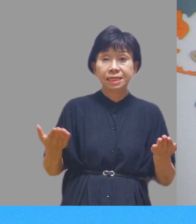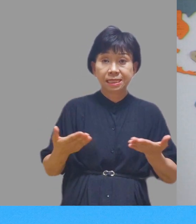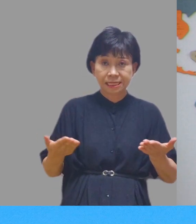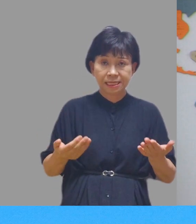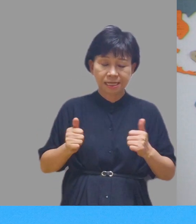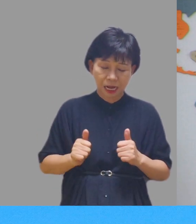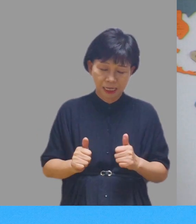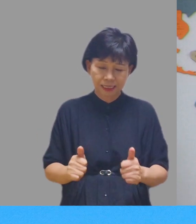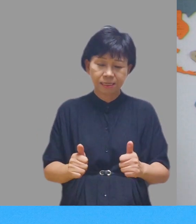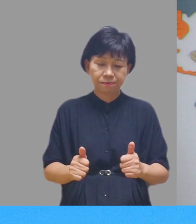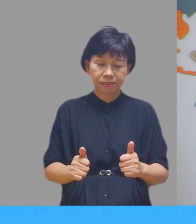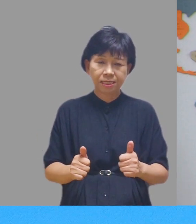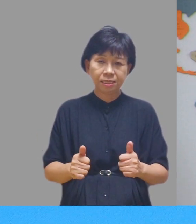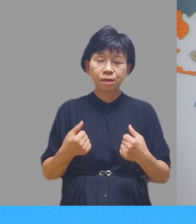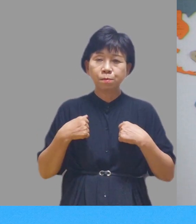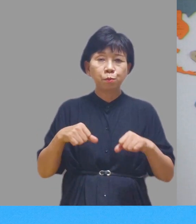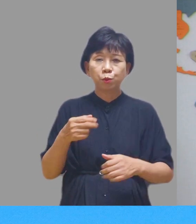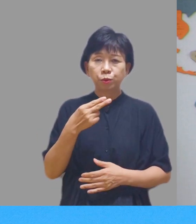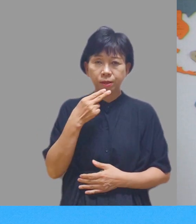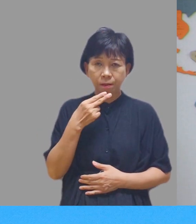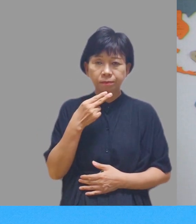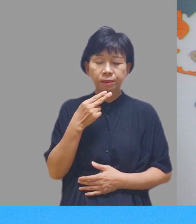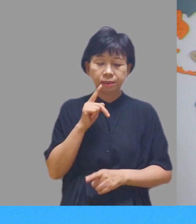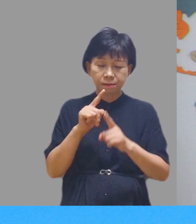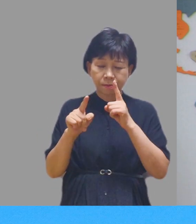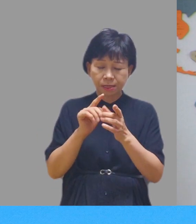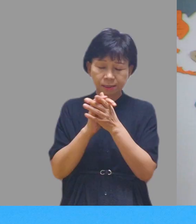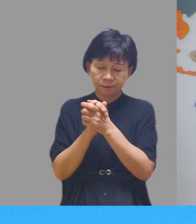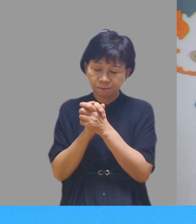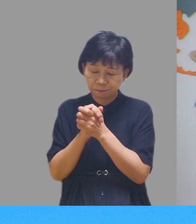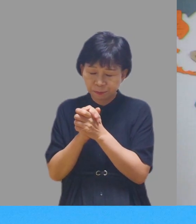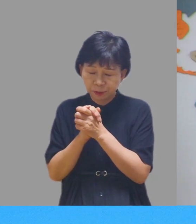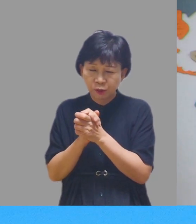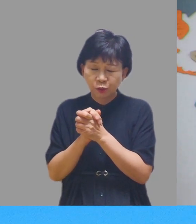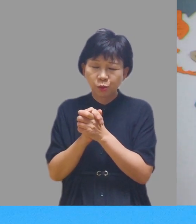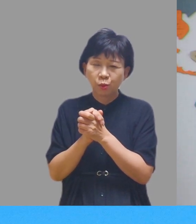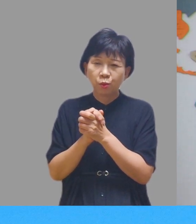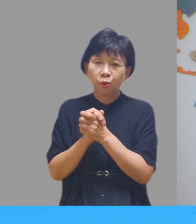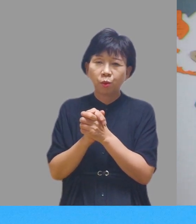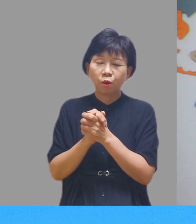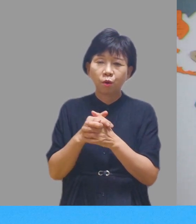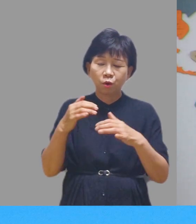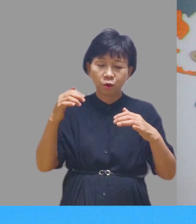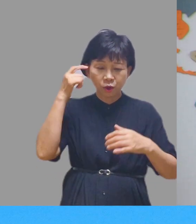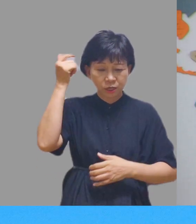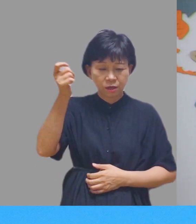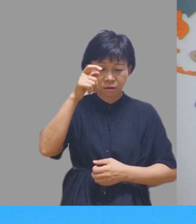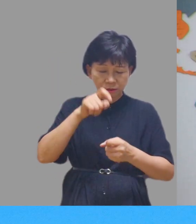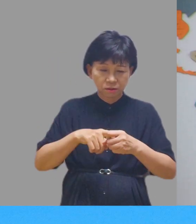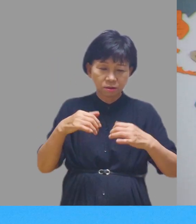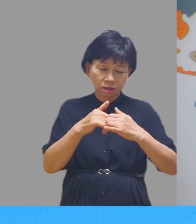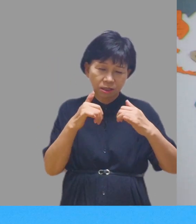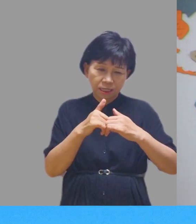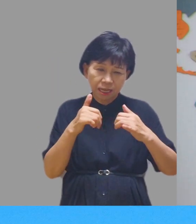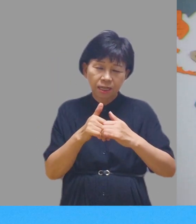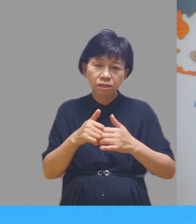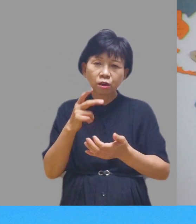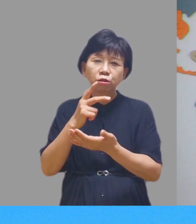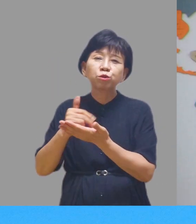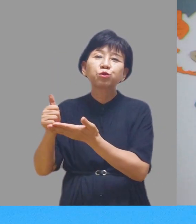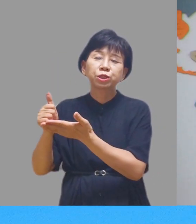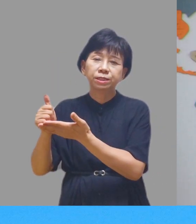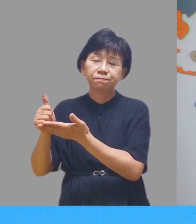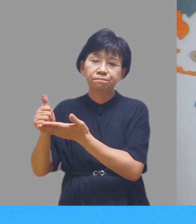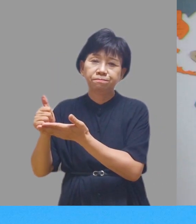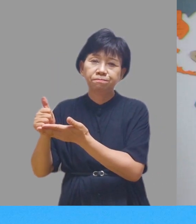감당하면서 어려움이 있어도 포기하지 않고 말씀과 기도로 버티며 영적 전쟁 속에서 끝까지 주님 편에 서려는